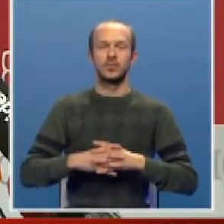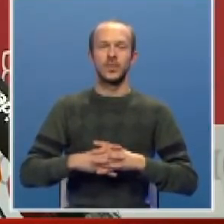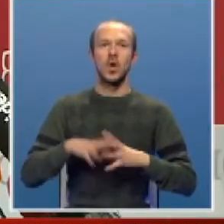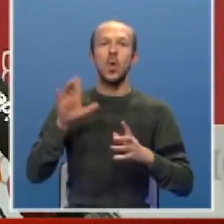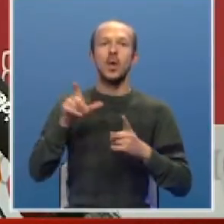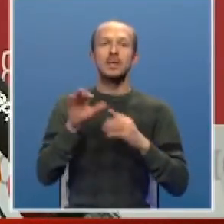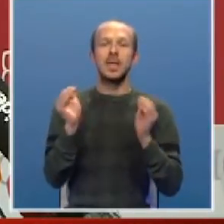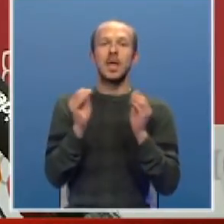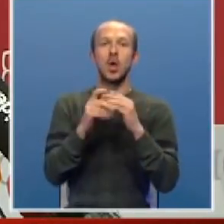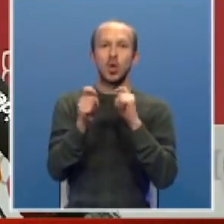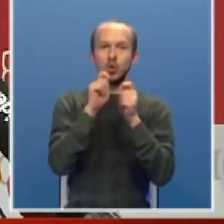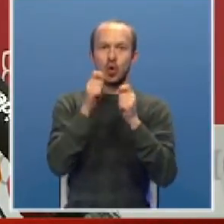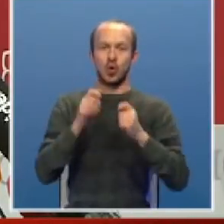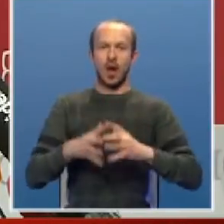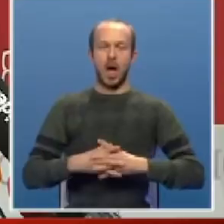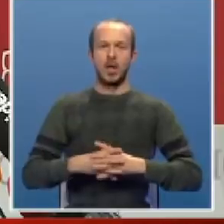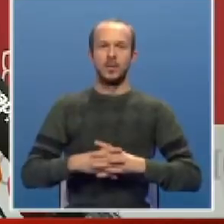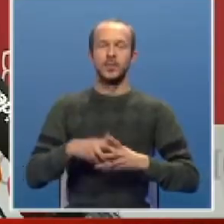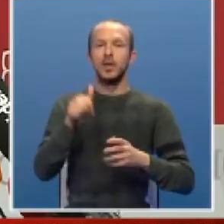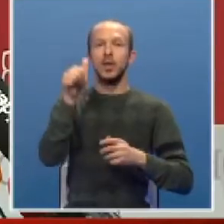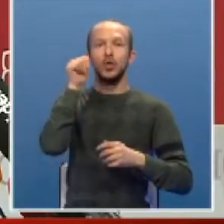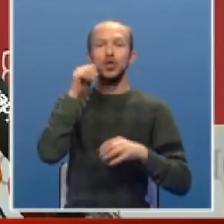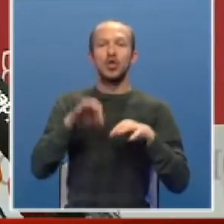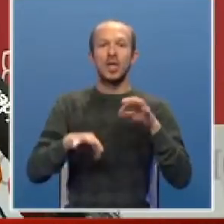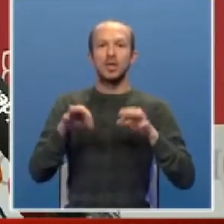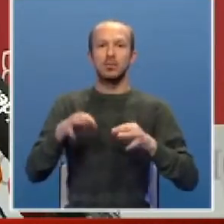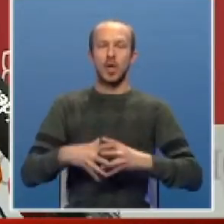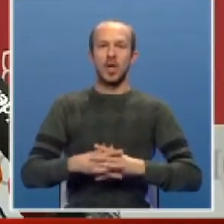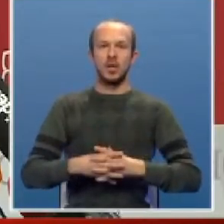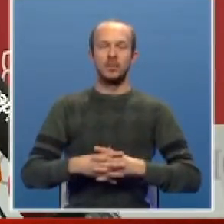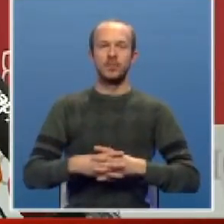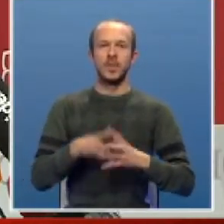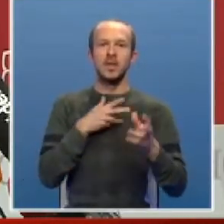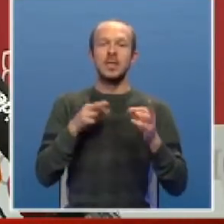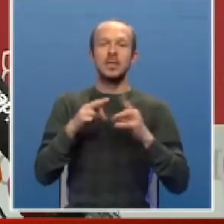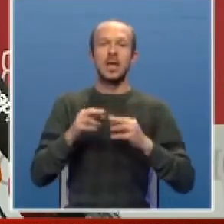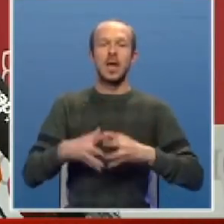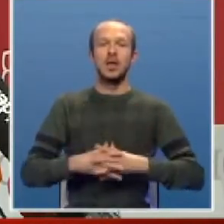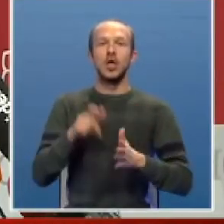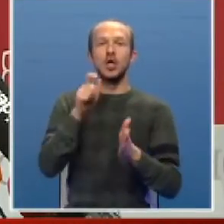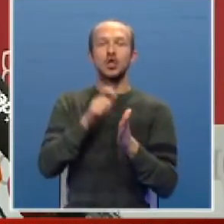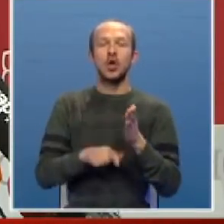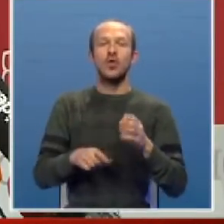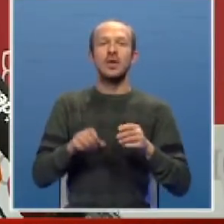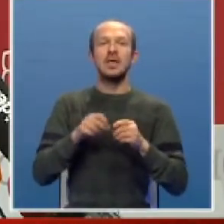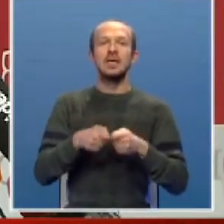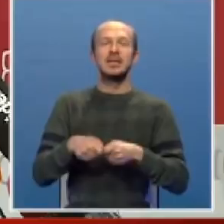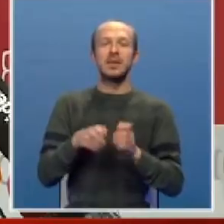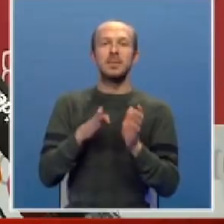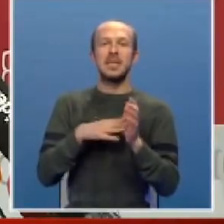Ona se konsolidovala i jučerašnji izbori za članove savjeta